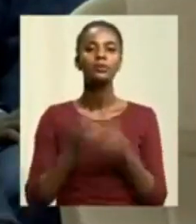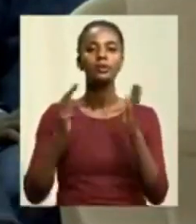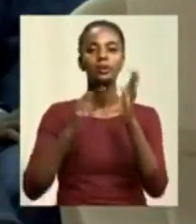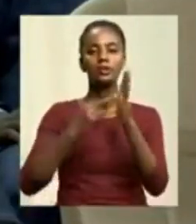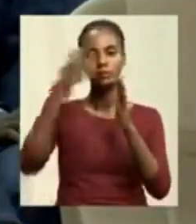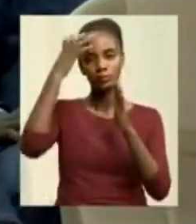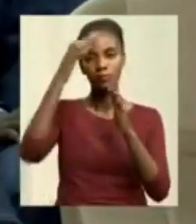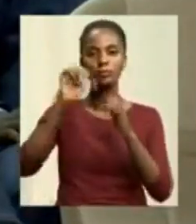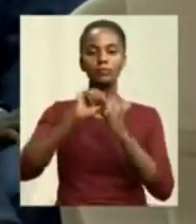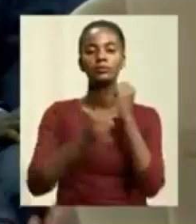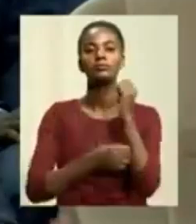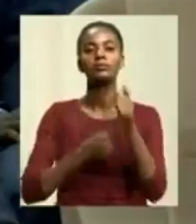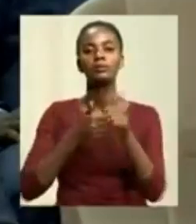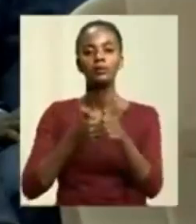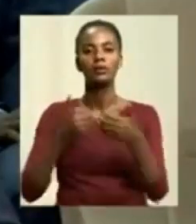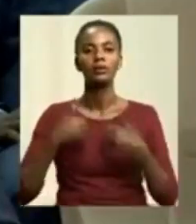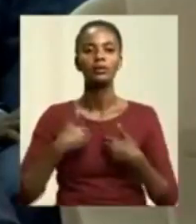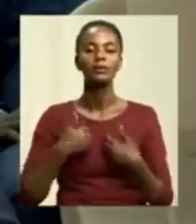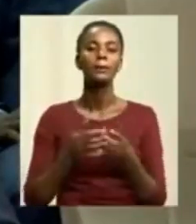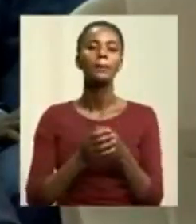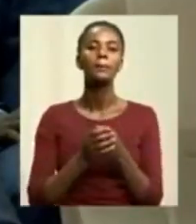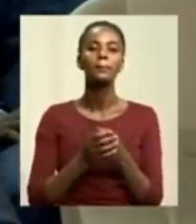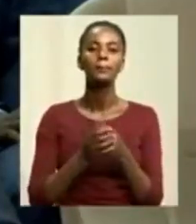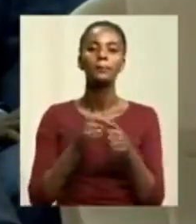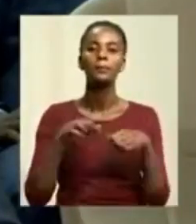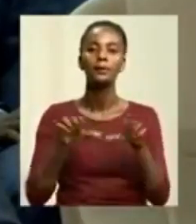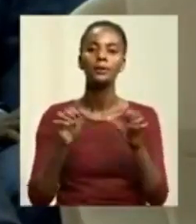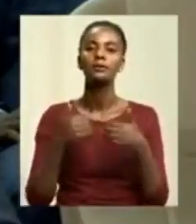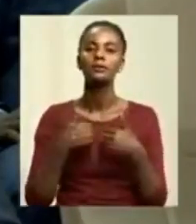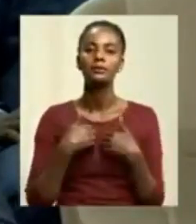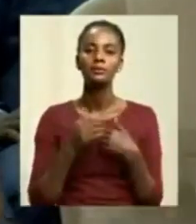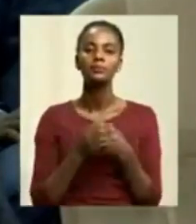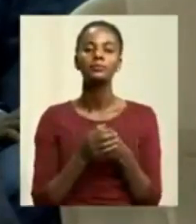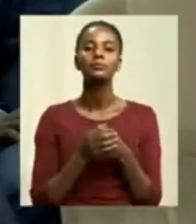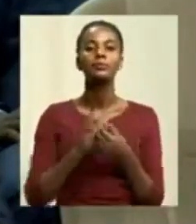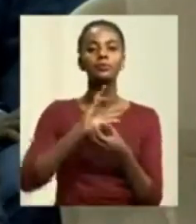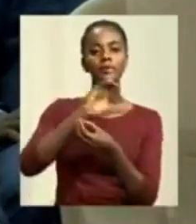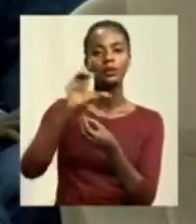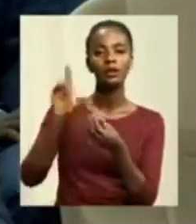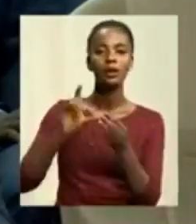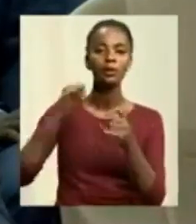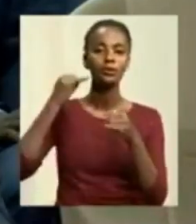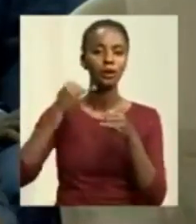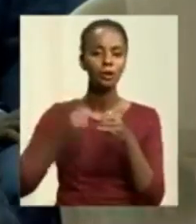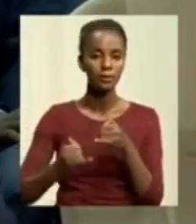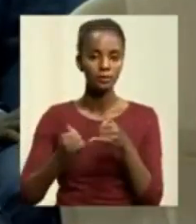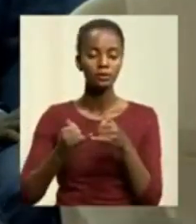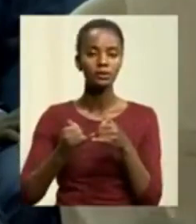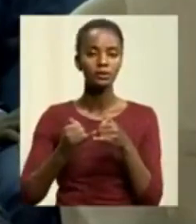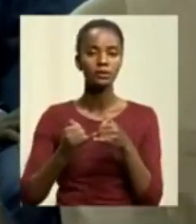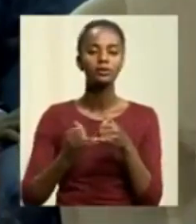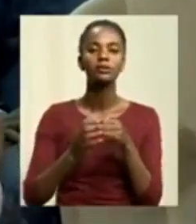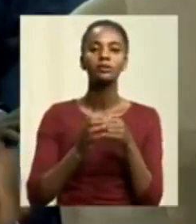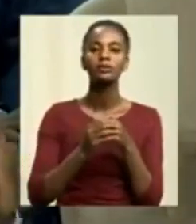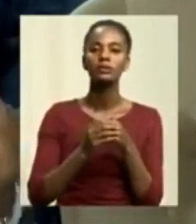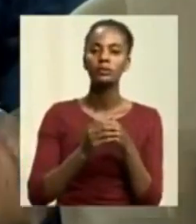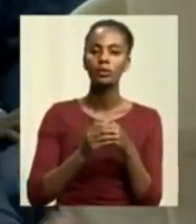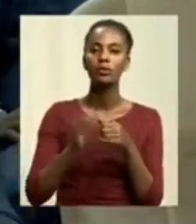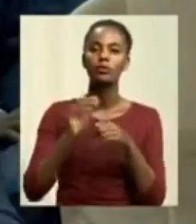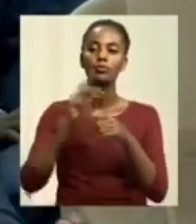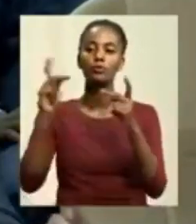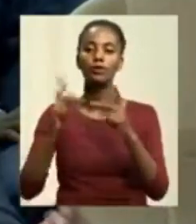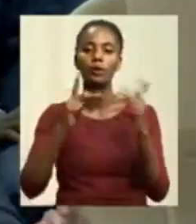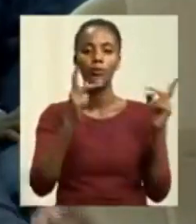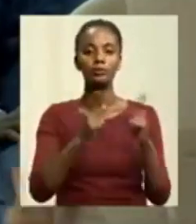ስርዓት መመራት አለብን። ስለዚህ ክልሉ መቀጠል አለበት። ክልሉ የመጨረሻው የቀሩ ህዝቦች ቦታ